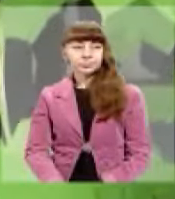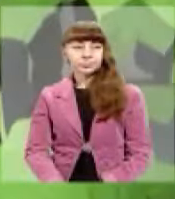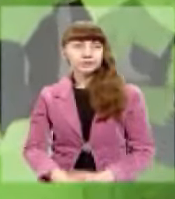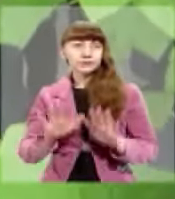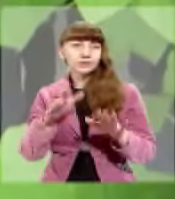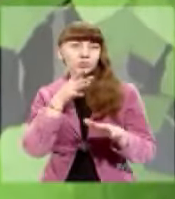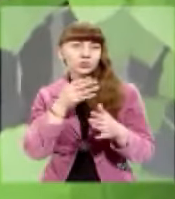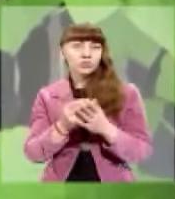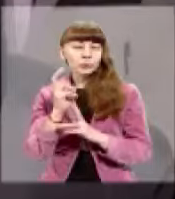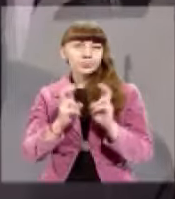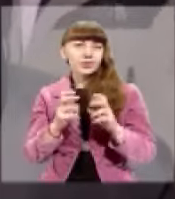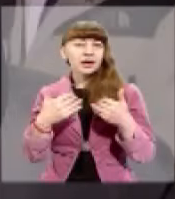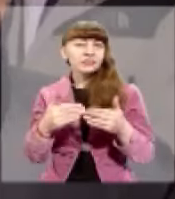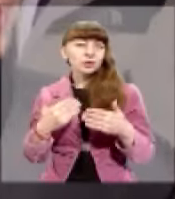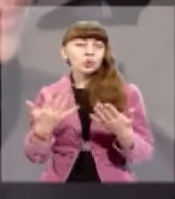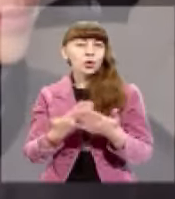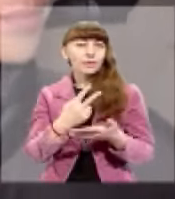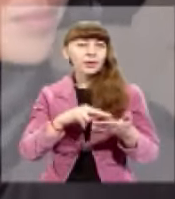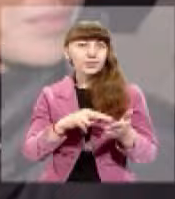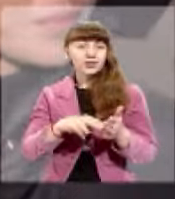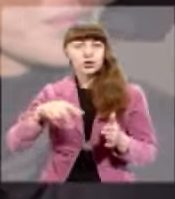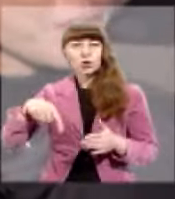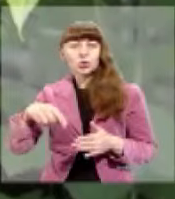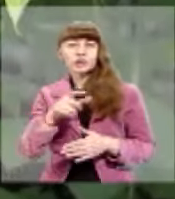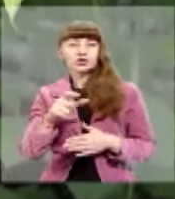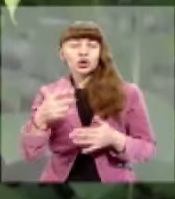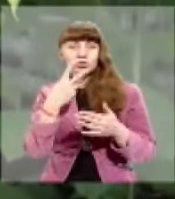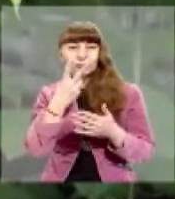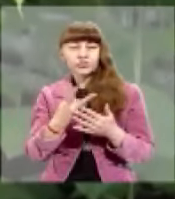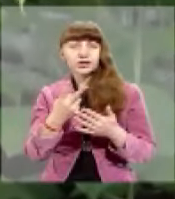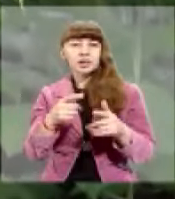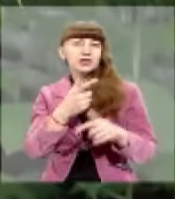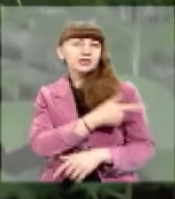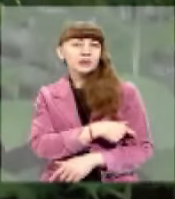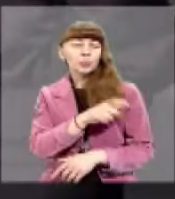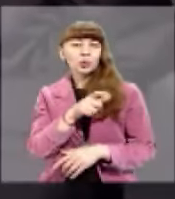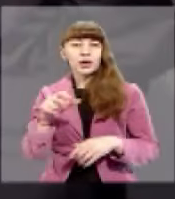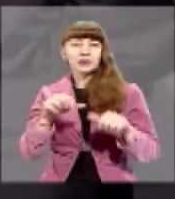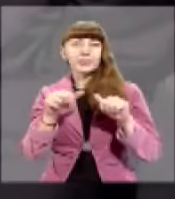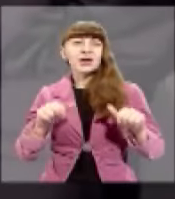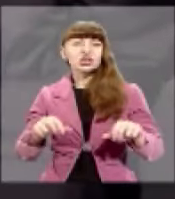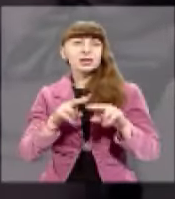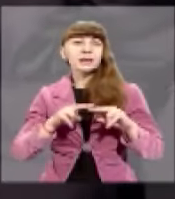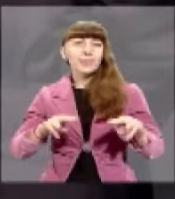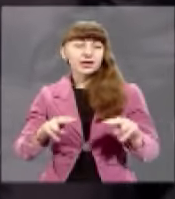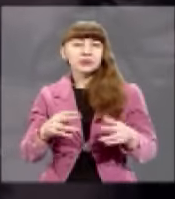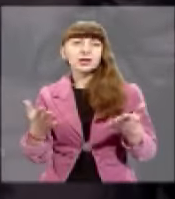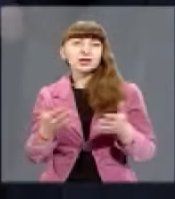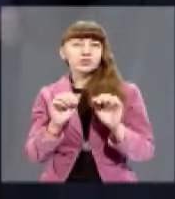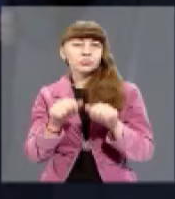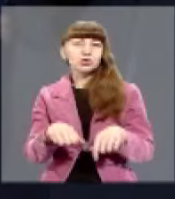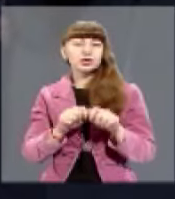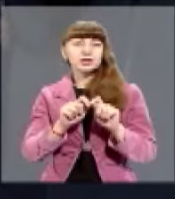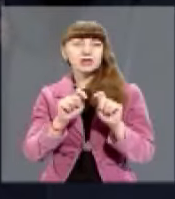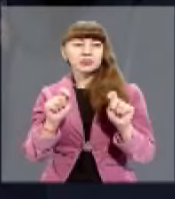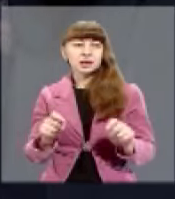Только собственное производство. Новые проекты рудничан увидели депутаты мажилиса парламента. Какие горизонты готовы открыть жители города